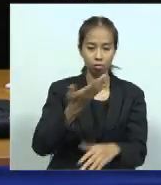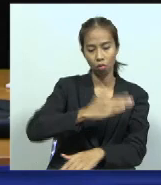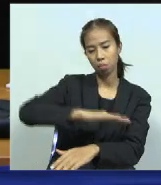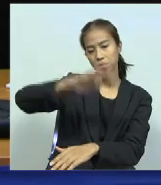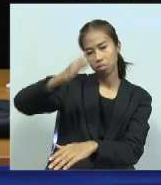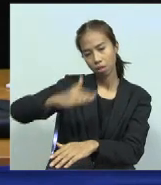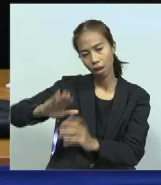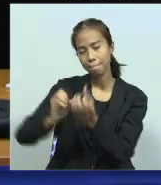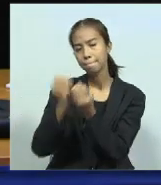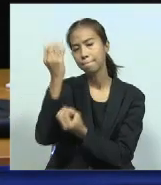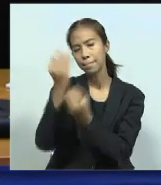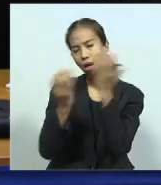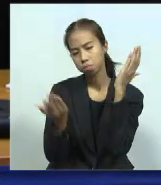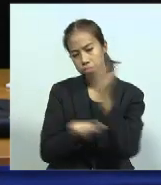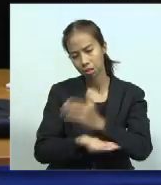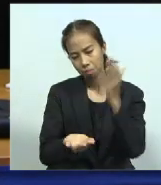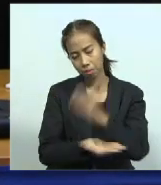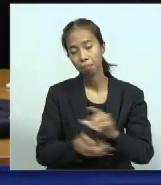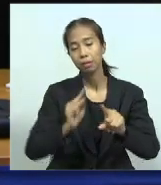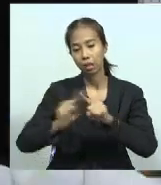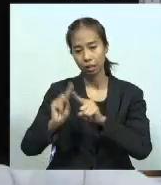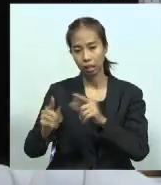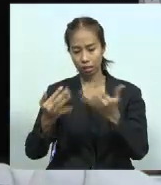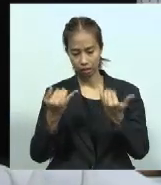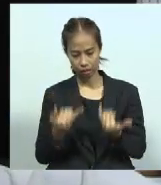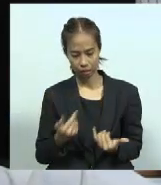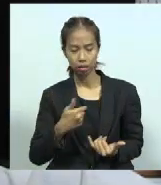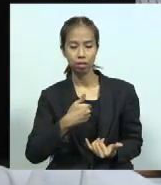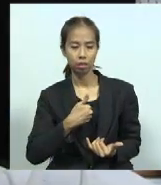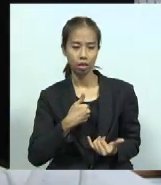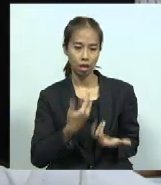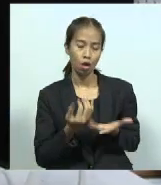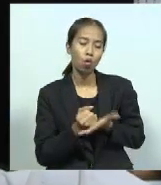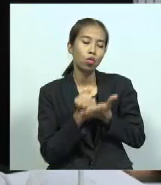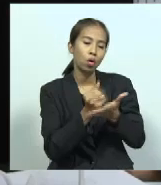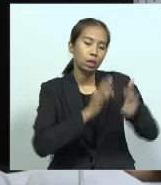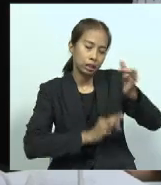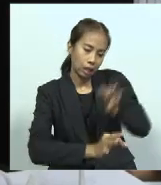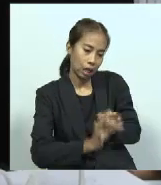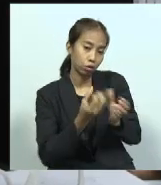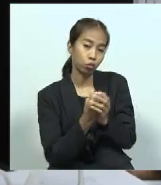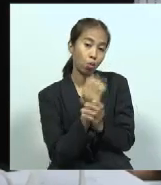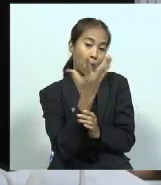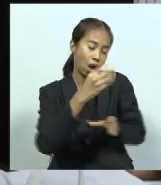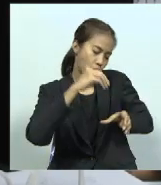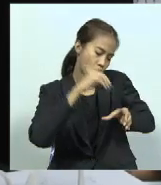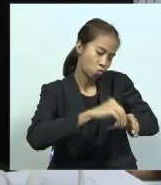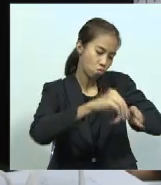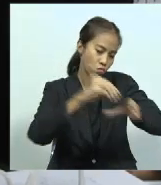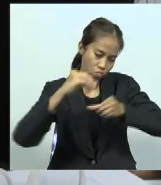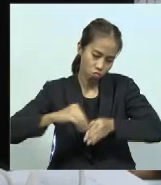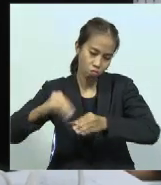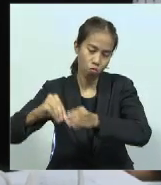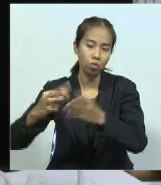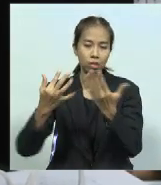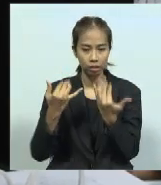ป่าไม้ถูกทำลายค่ะทางเทศบาลเกาะสีชังก็จะดำเนินการปลูกป่าทดแทนในบริเวณที่เหมาะสมนะคะ